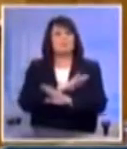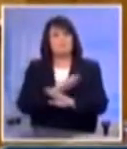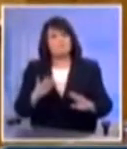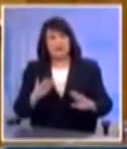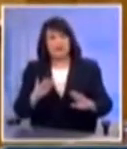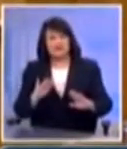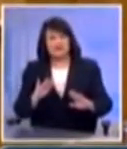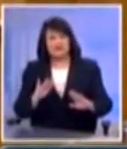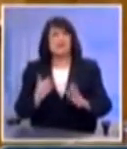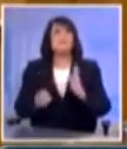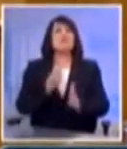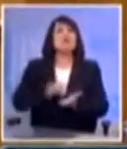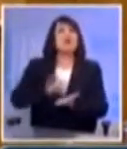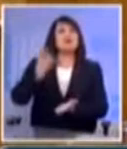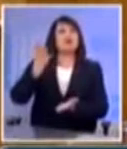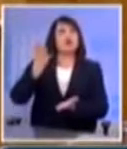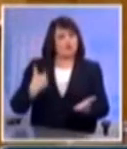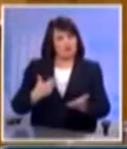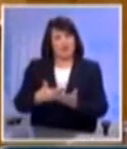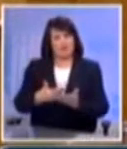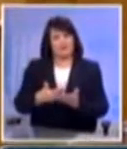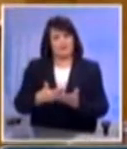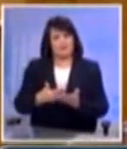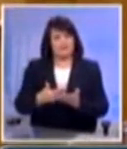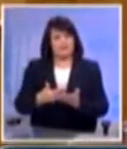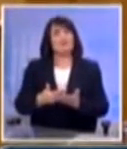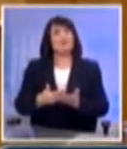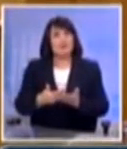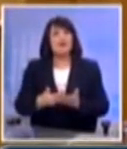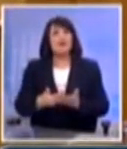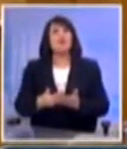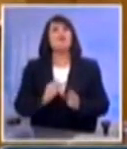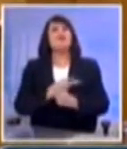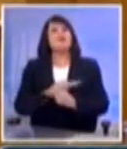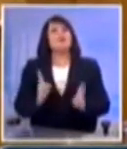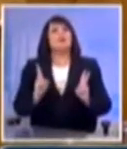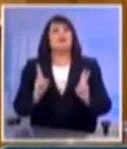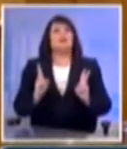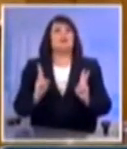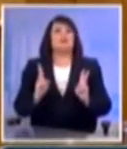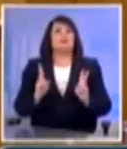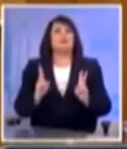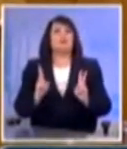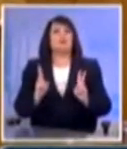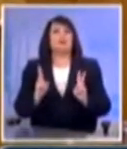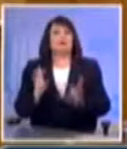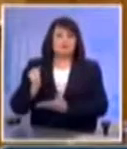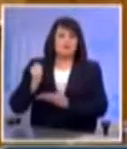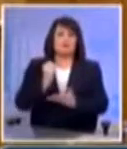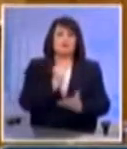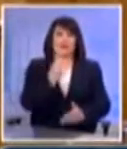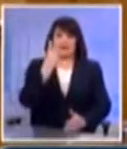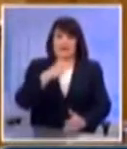ο κύκλος της πρώτης αξιολόγησης. Και θα δοθεί το πράσινο φως για την εκταμείευση των